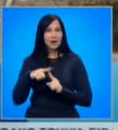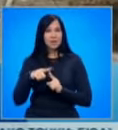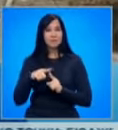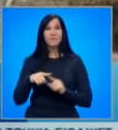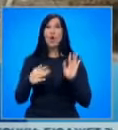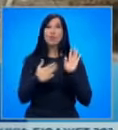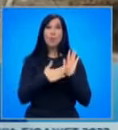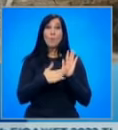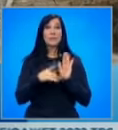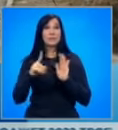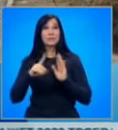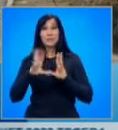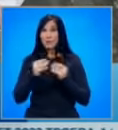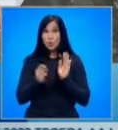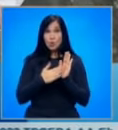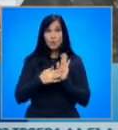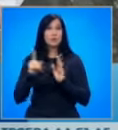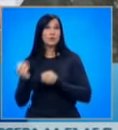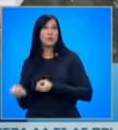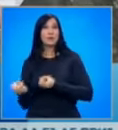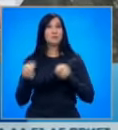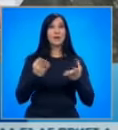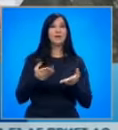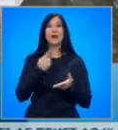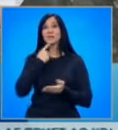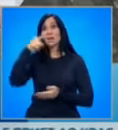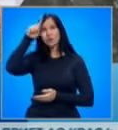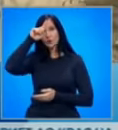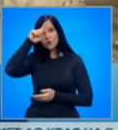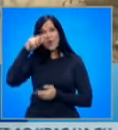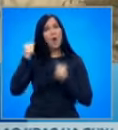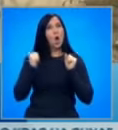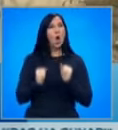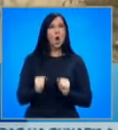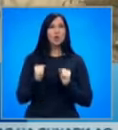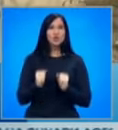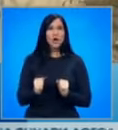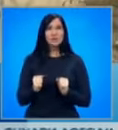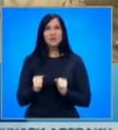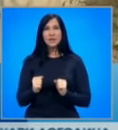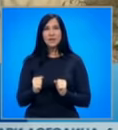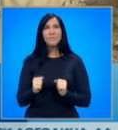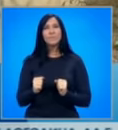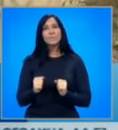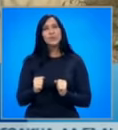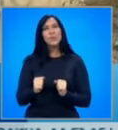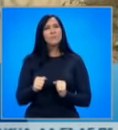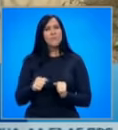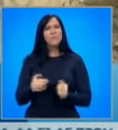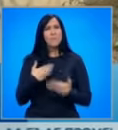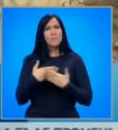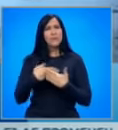веќе е испратена, патува за Софија и се очекува во понатамошните денови